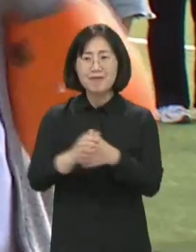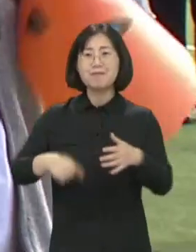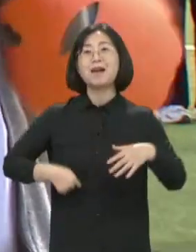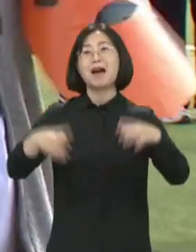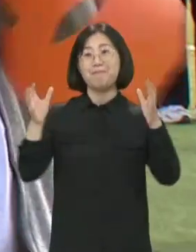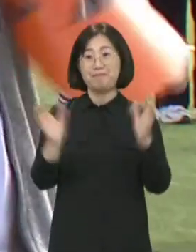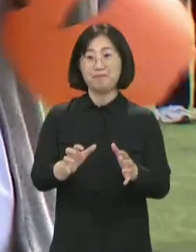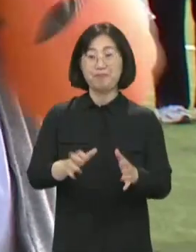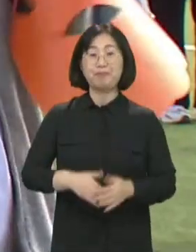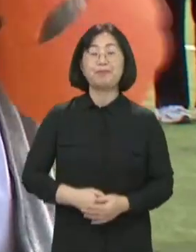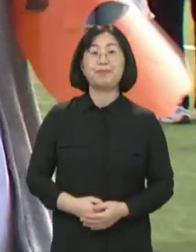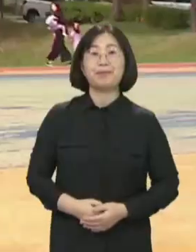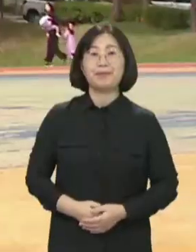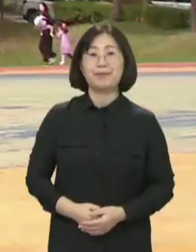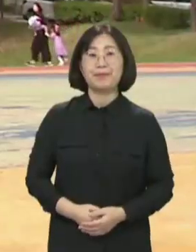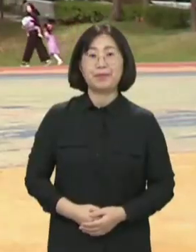다졌습니다